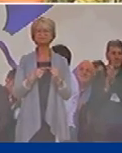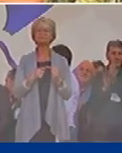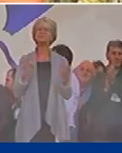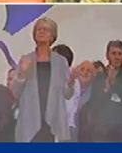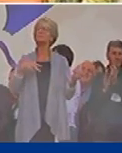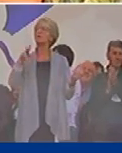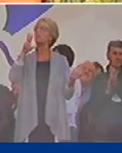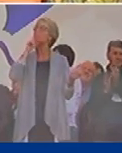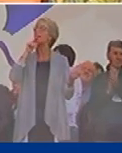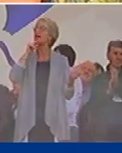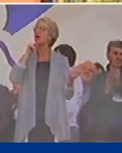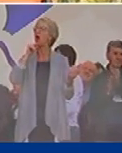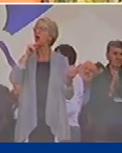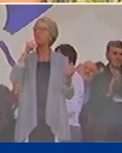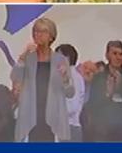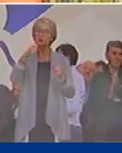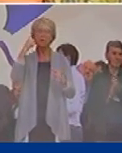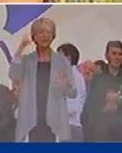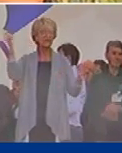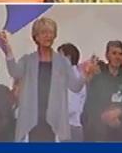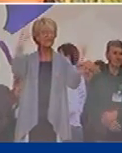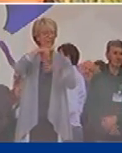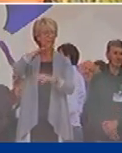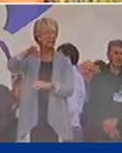parole che dimentichino questo.